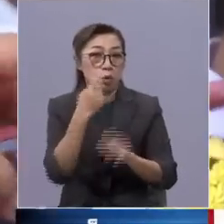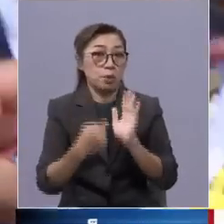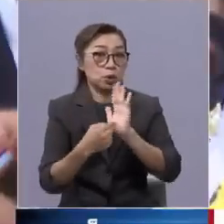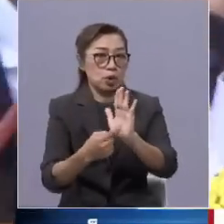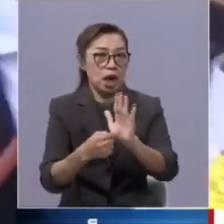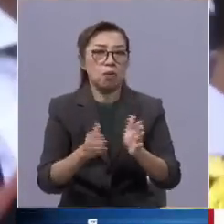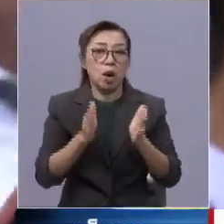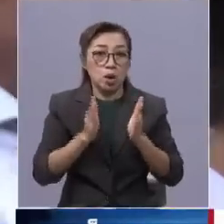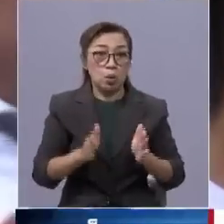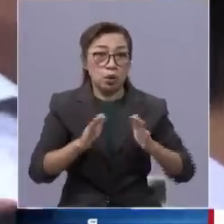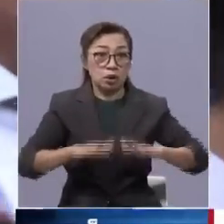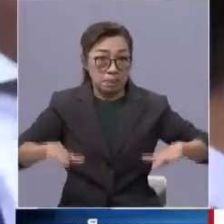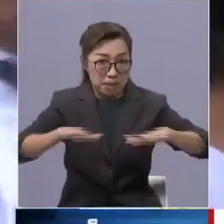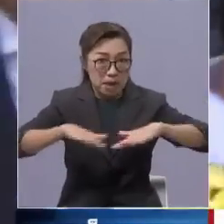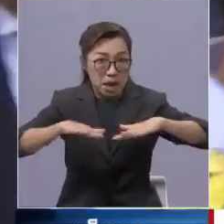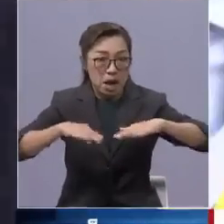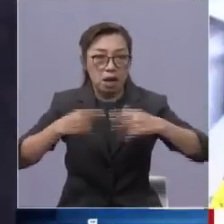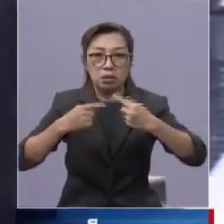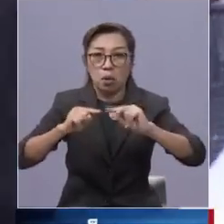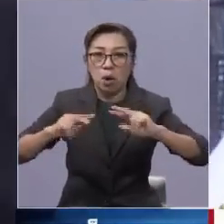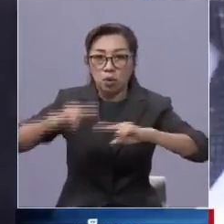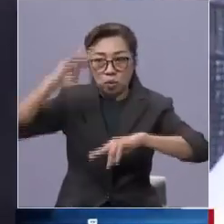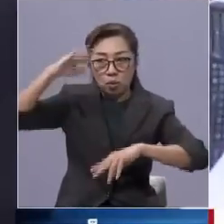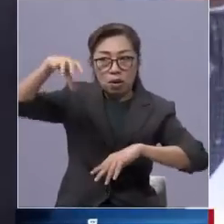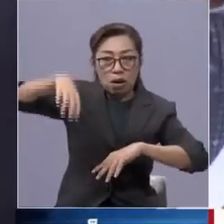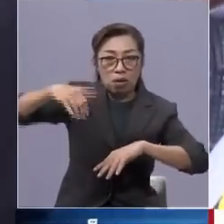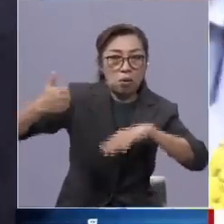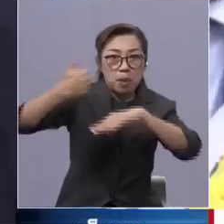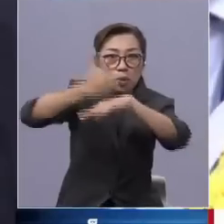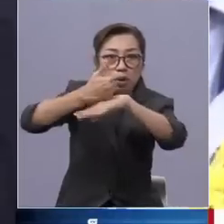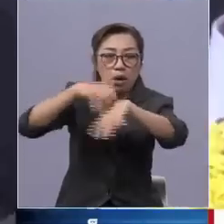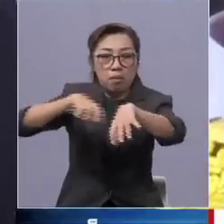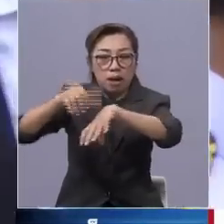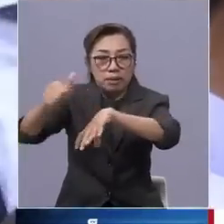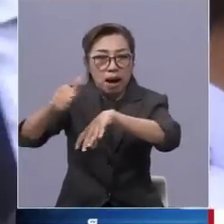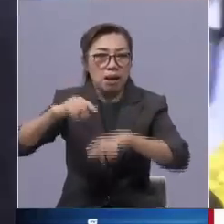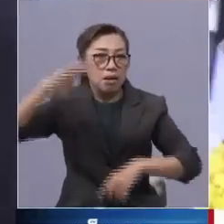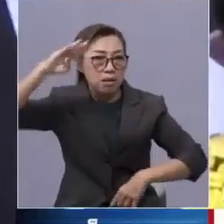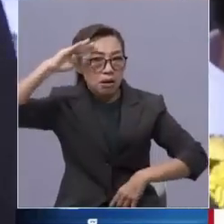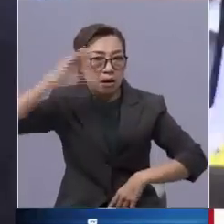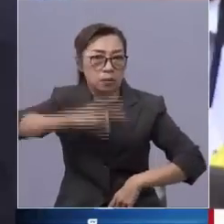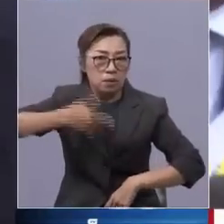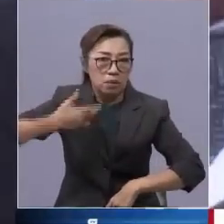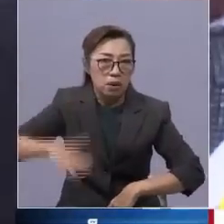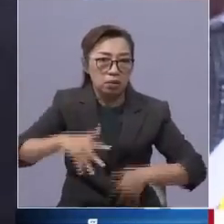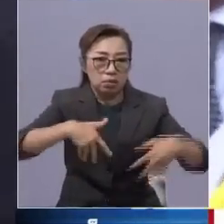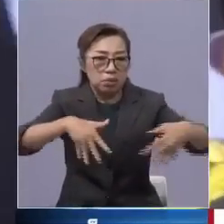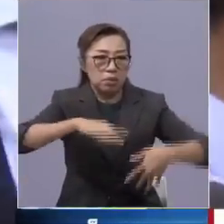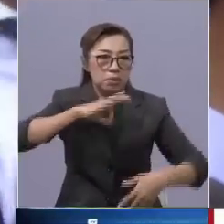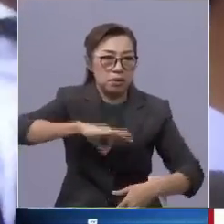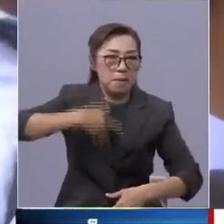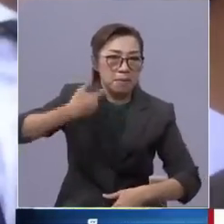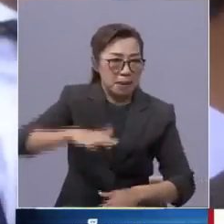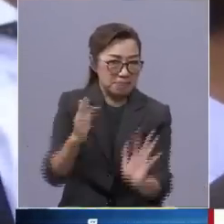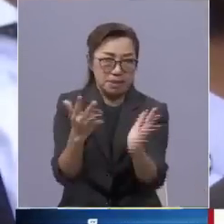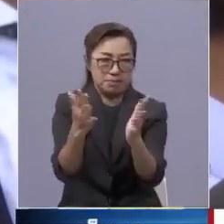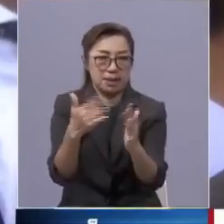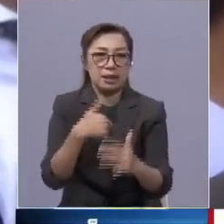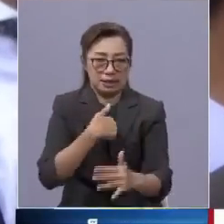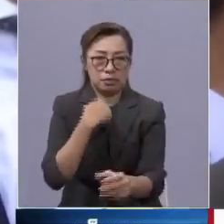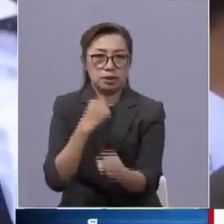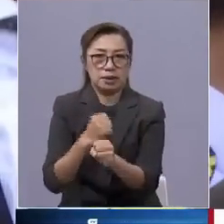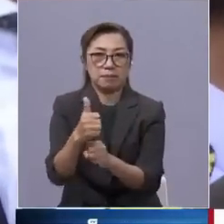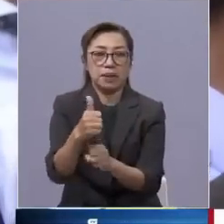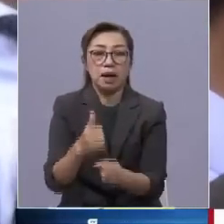ารงานในกระทรวงกลาโหมได้จะไม่ทำให้กองทัพและประชาชนผิดหวังเรื่องการจัดซื้ออาวุธยุทโธปกรณ์โอ้